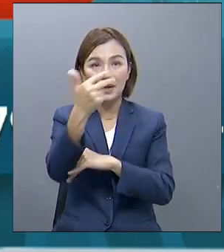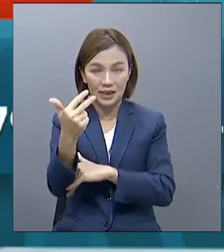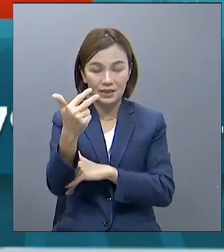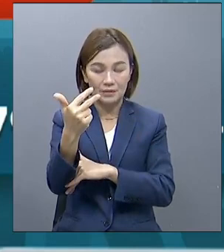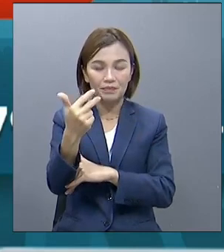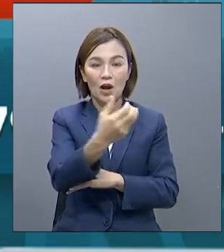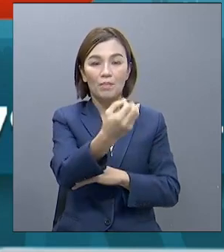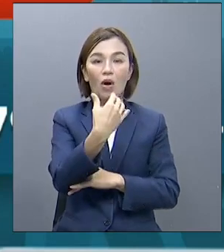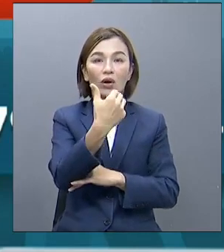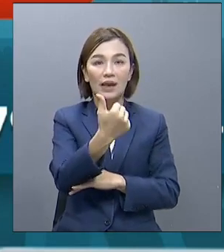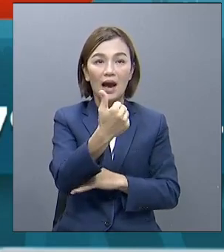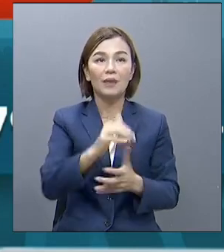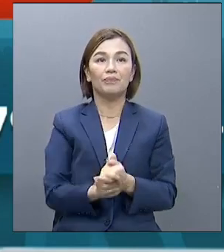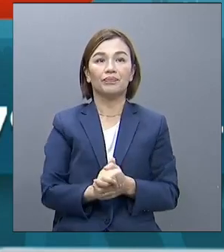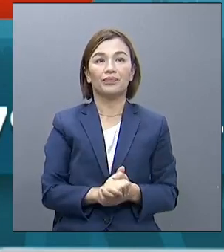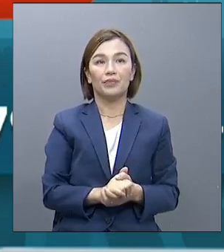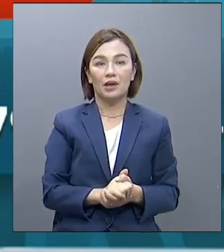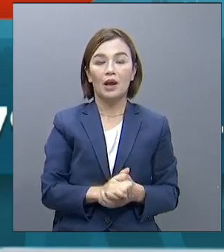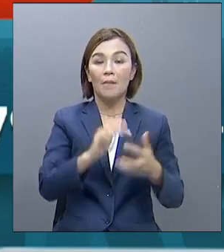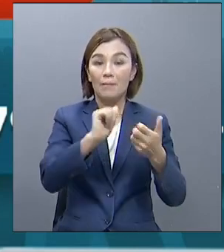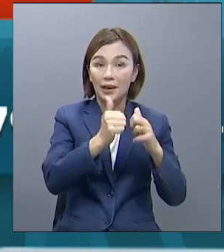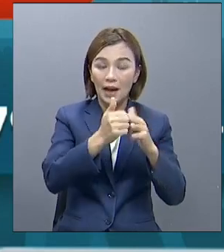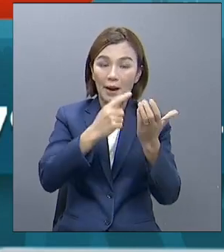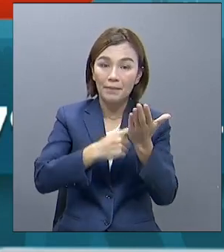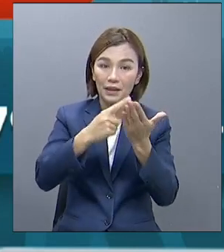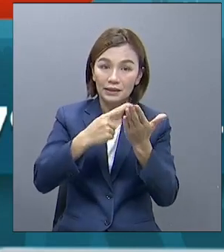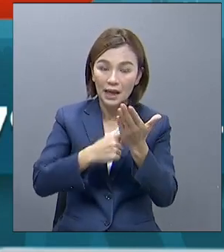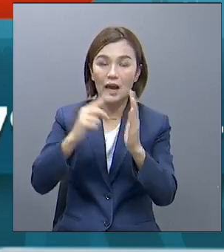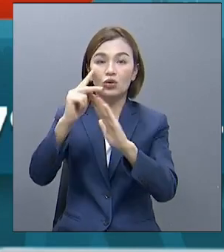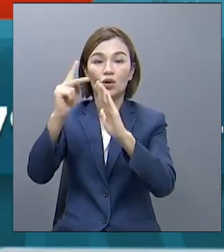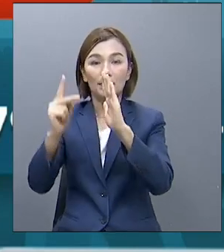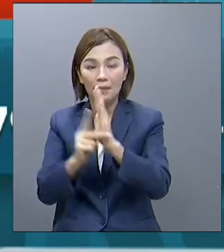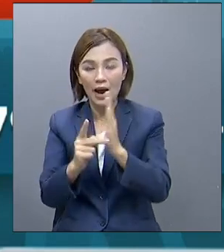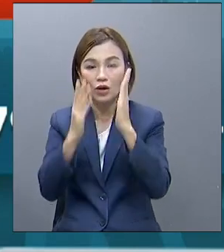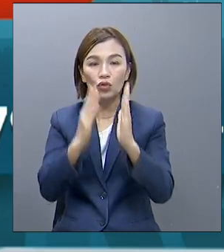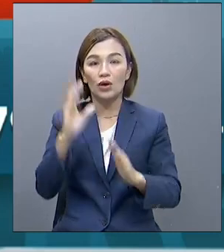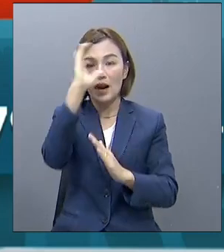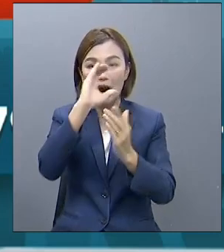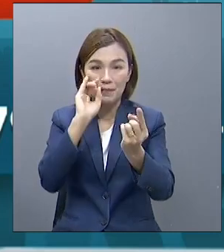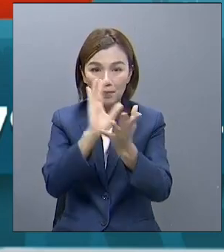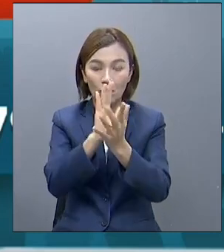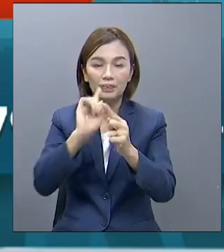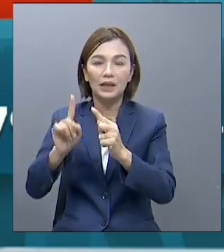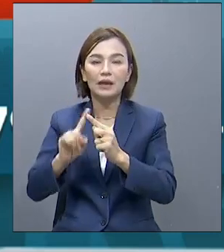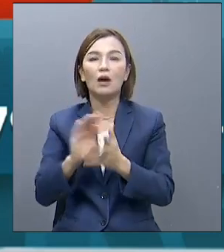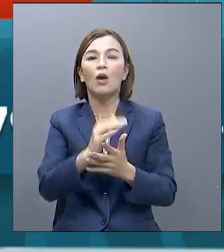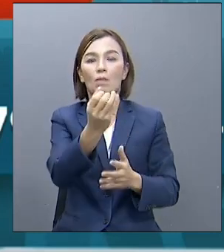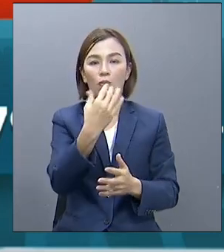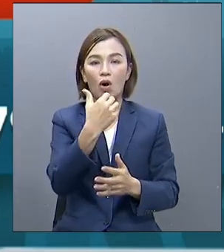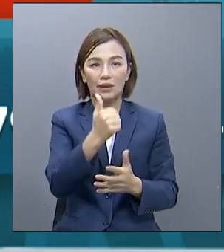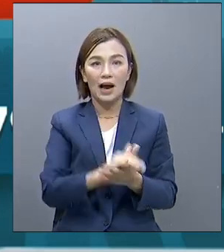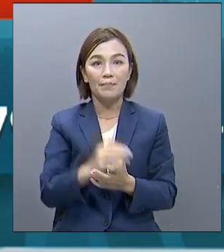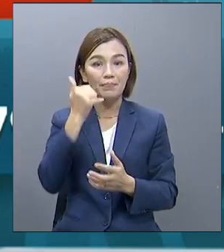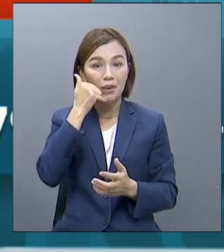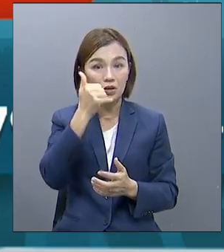ามาได้เลยไม่ว่าจะเป็นร้องทุกร้องเรียนปรึกษาปัญหากฎหมายประกาศตามหาคนหายก็ได้เช่นเดียวกันอย่าลืมใส่เบอร์โทรศัพท์มาด้วยนะ